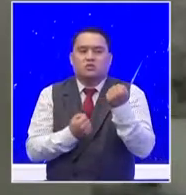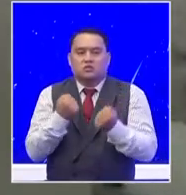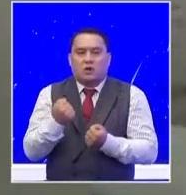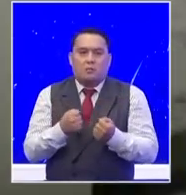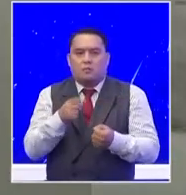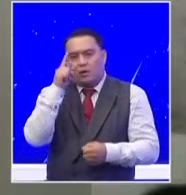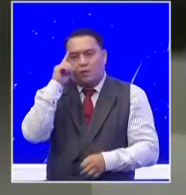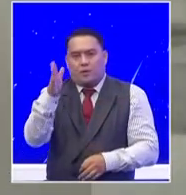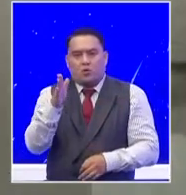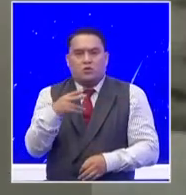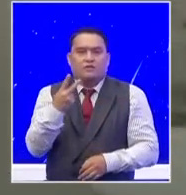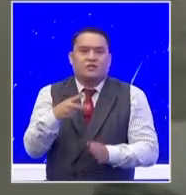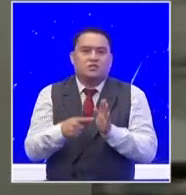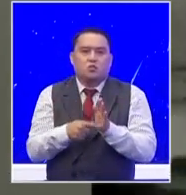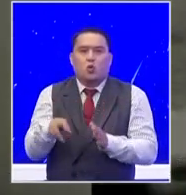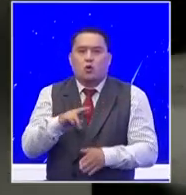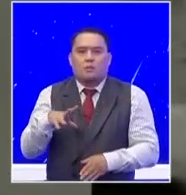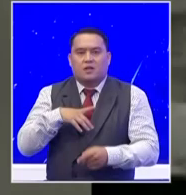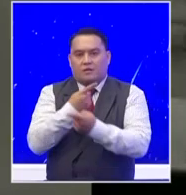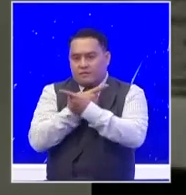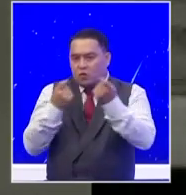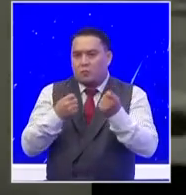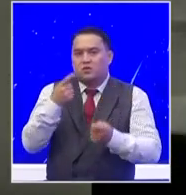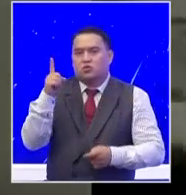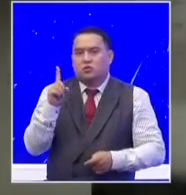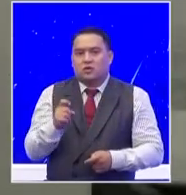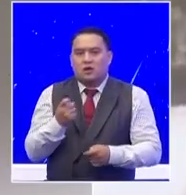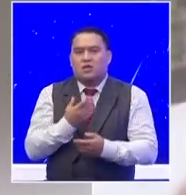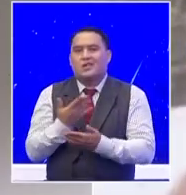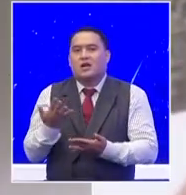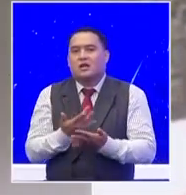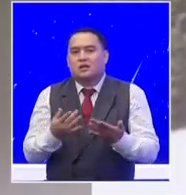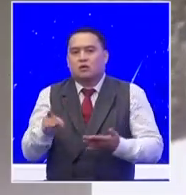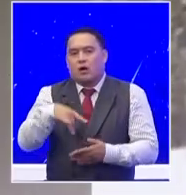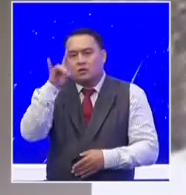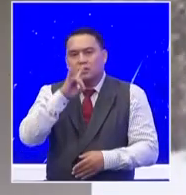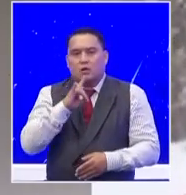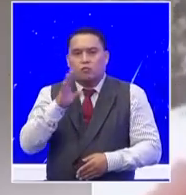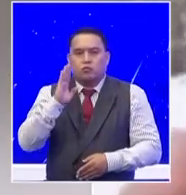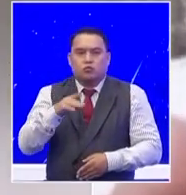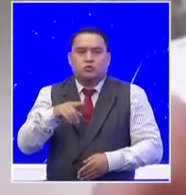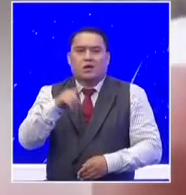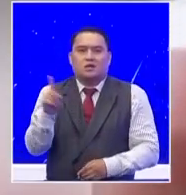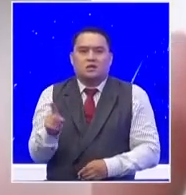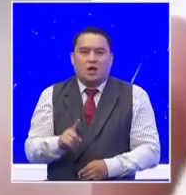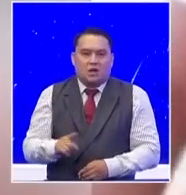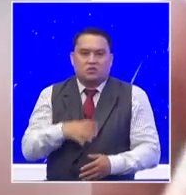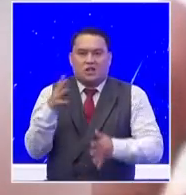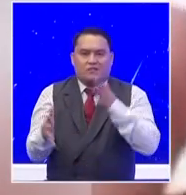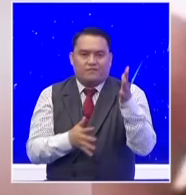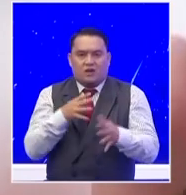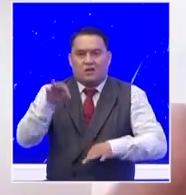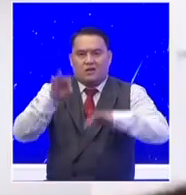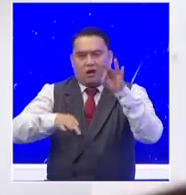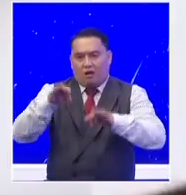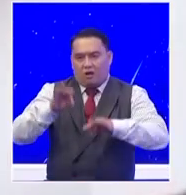по прогнозу синоптиков 27 июля было объявлено штормовое предупреждение в некоторых регионах Казахстана. Ожидается гроза, шквал,